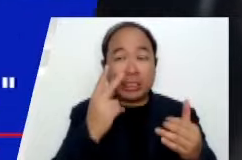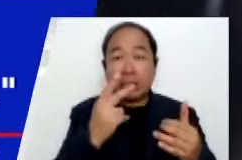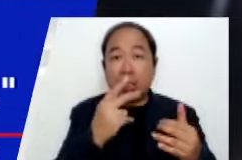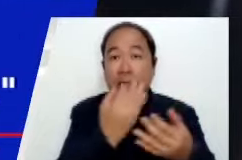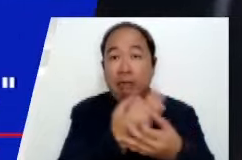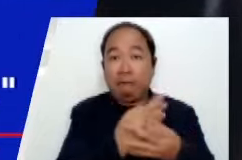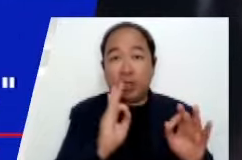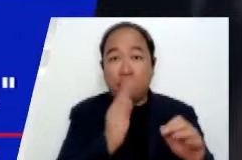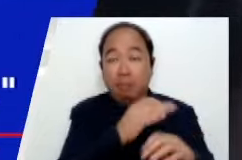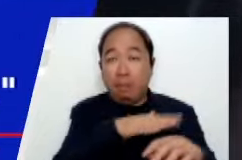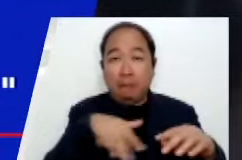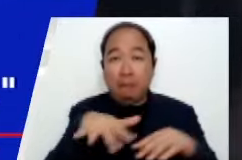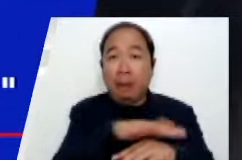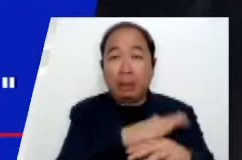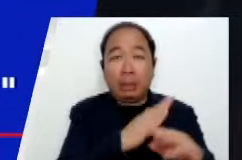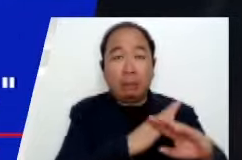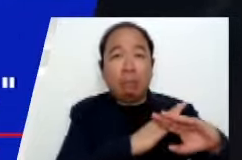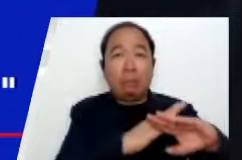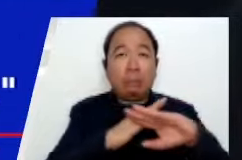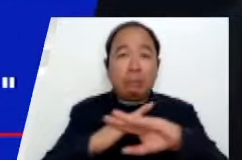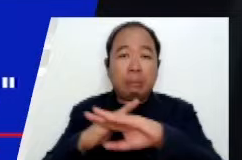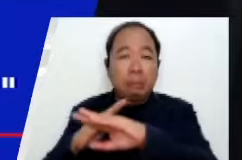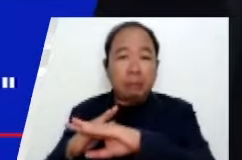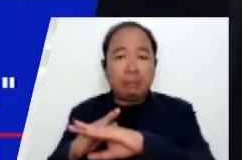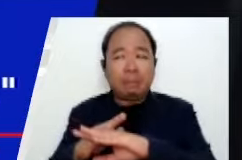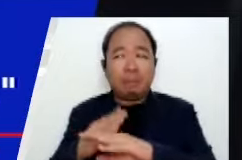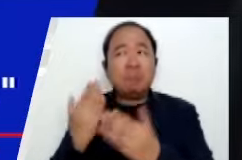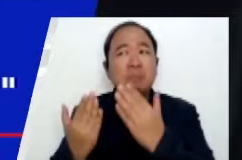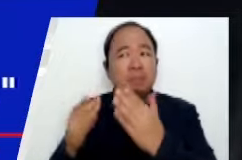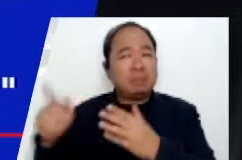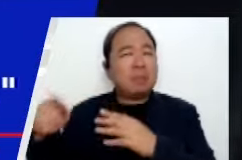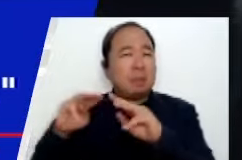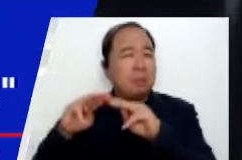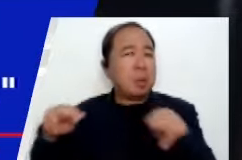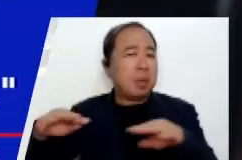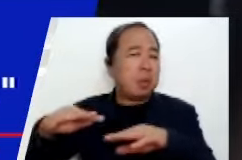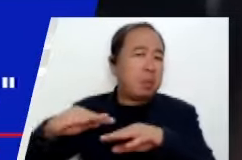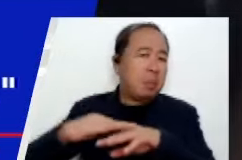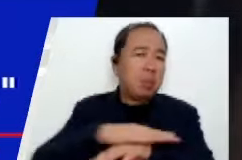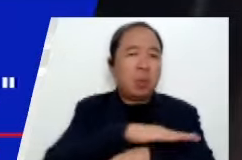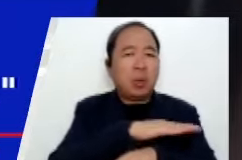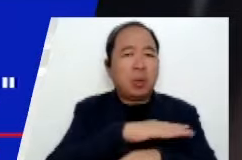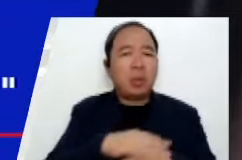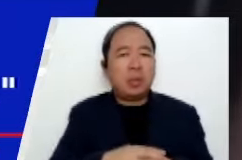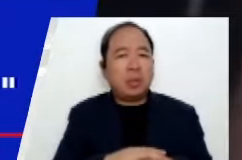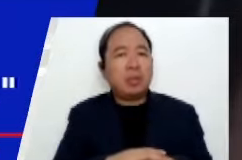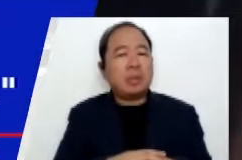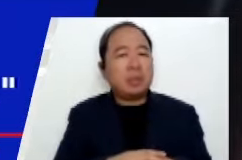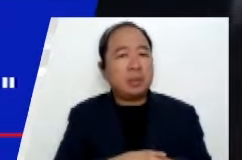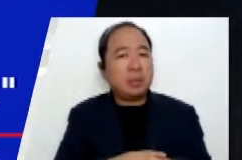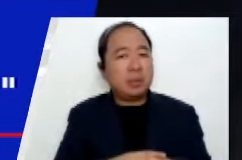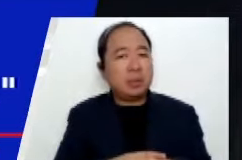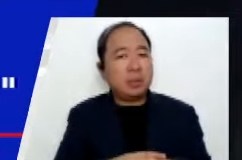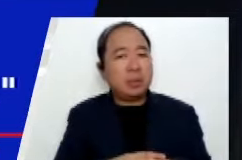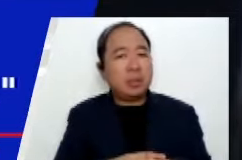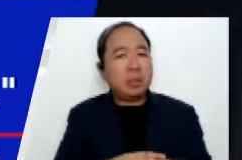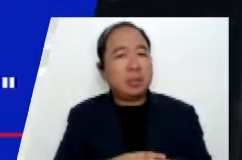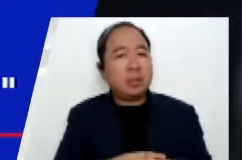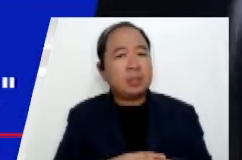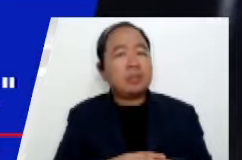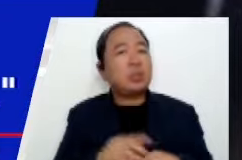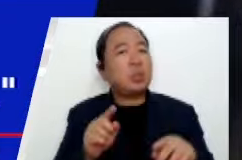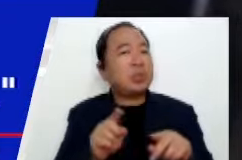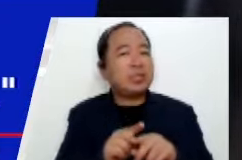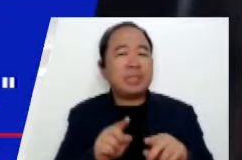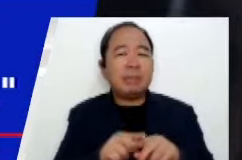Galing ito ng Malacañang. Galing sa Bustos, Bulacan. Ganun din ang nangyari.